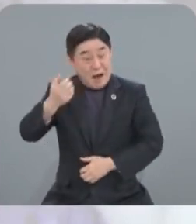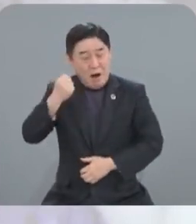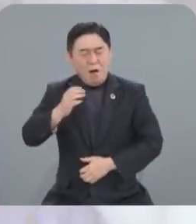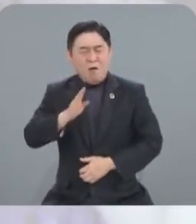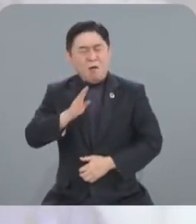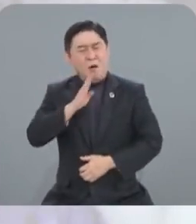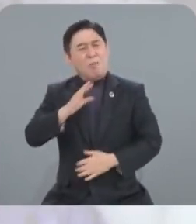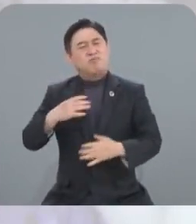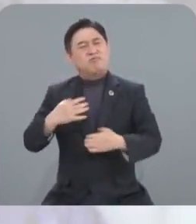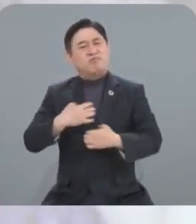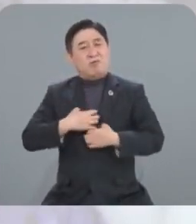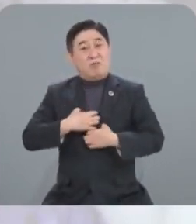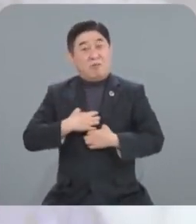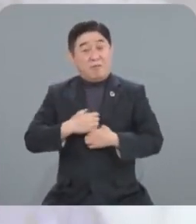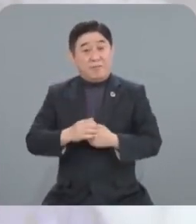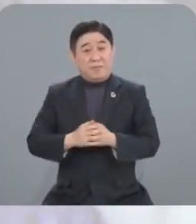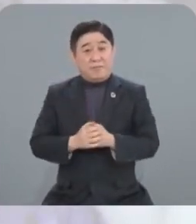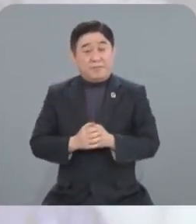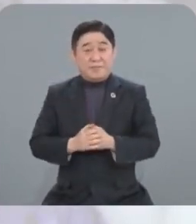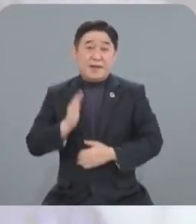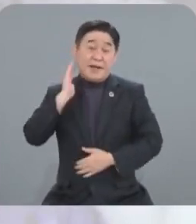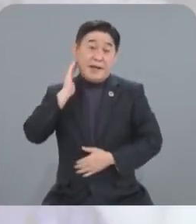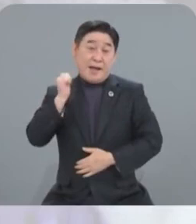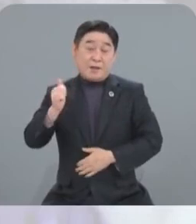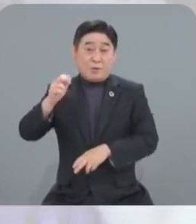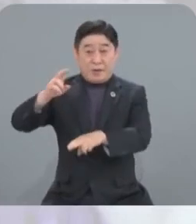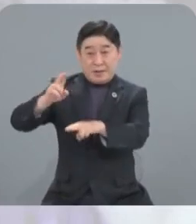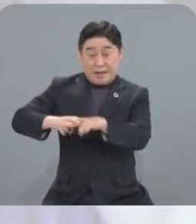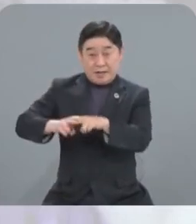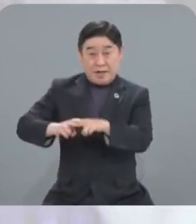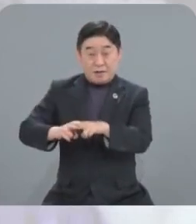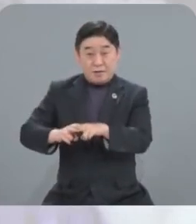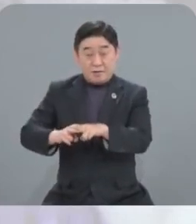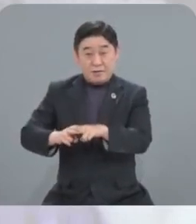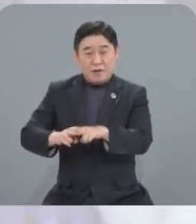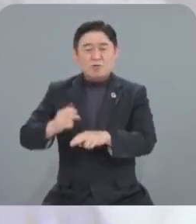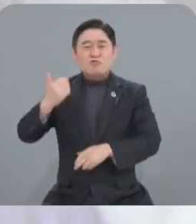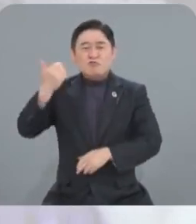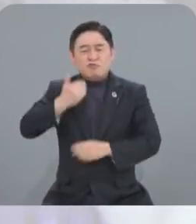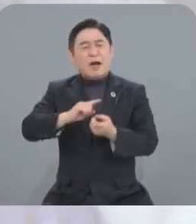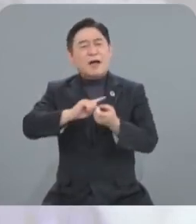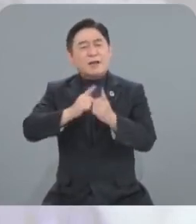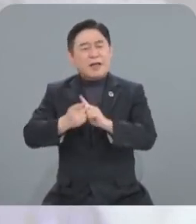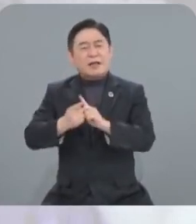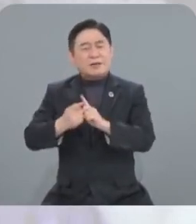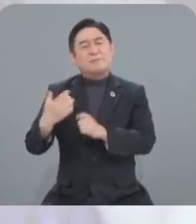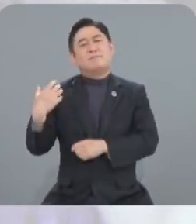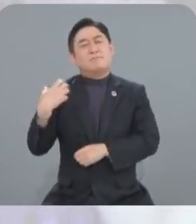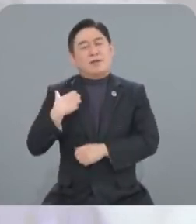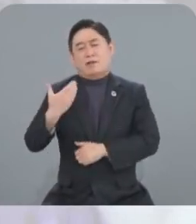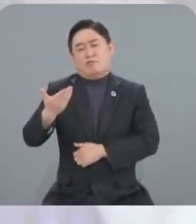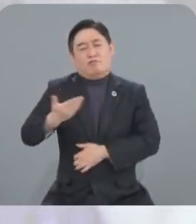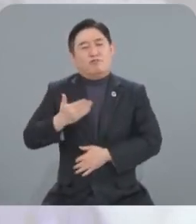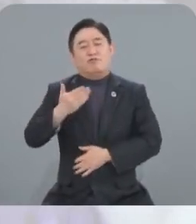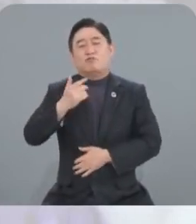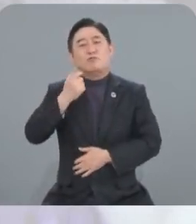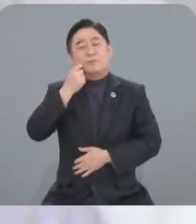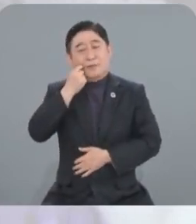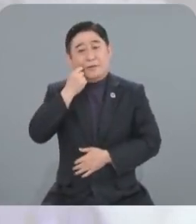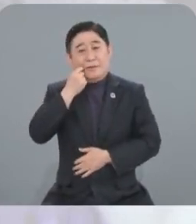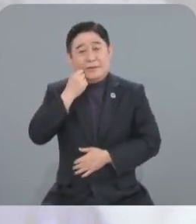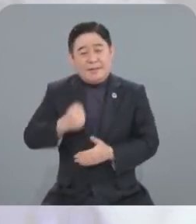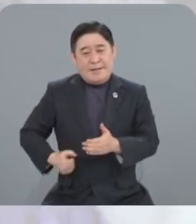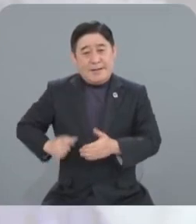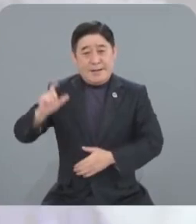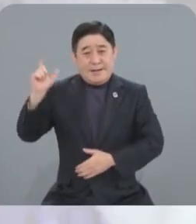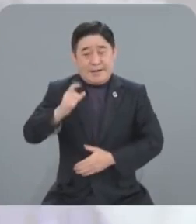위험한 일입니다 대통령의 자리는 결코 누가 대신 해줄 수 있는 게 아닙니다 결기